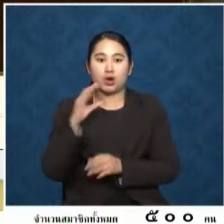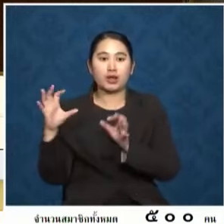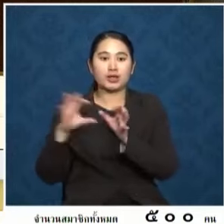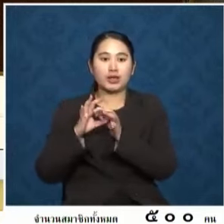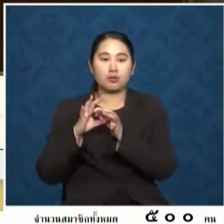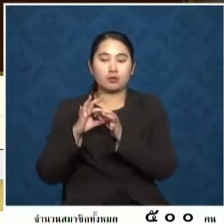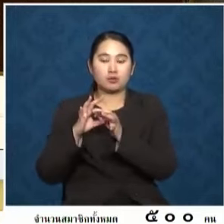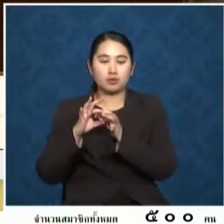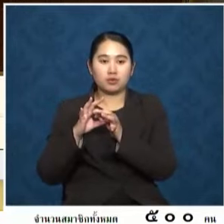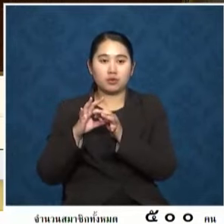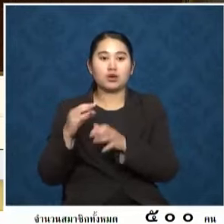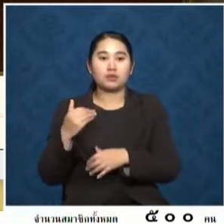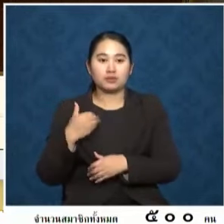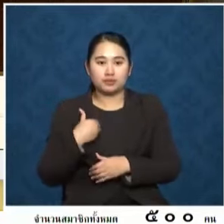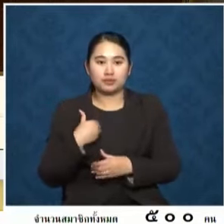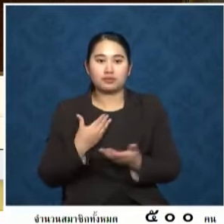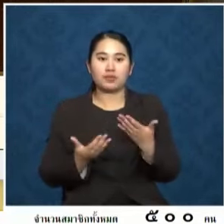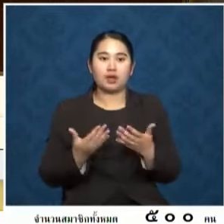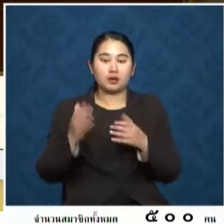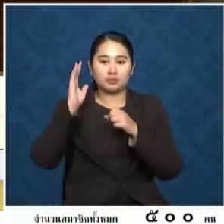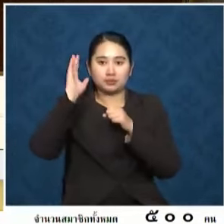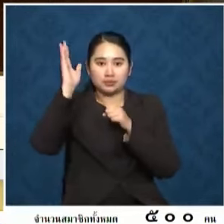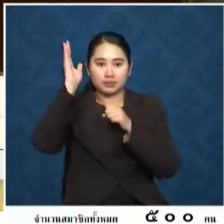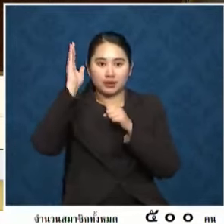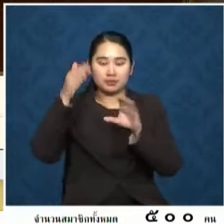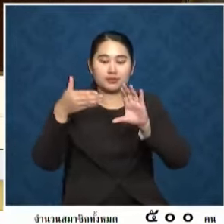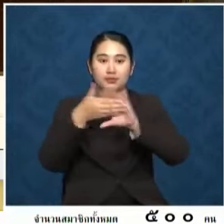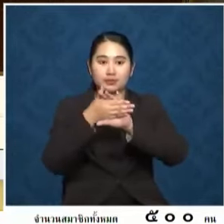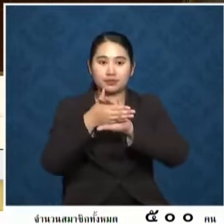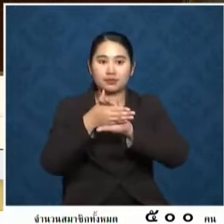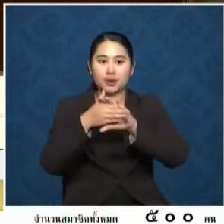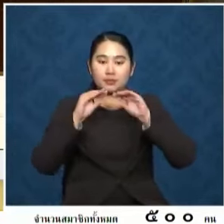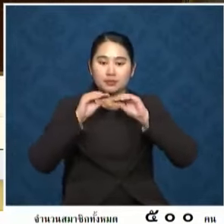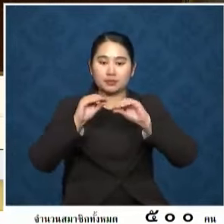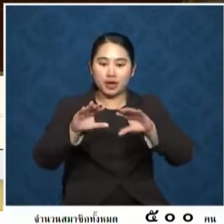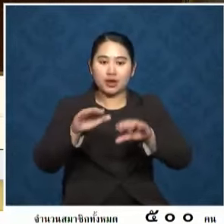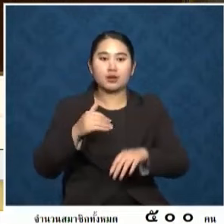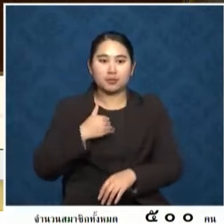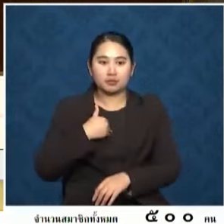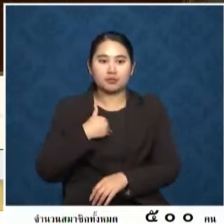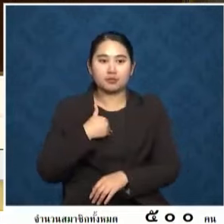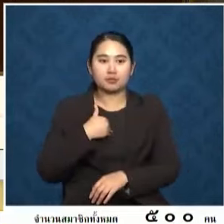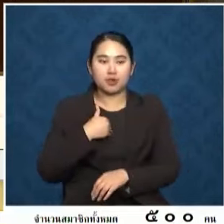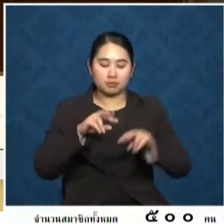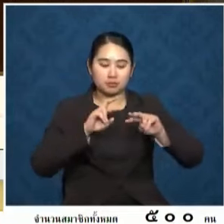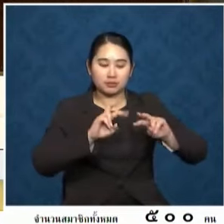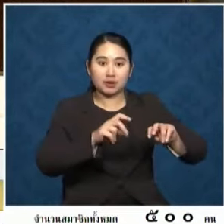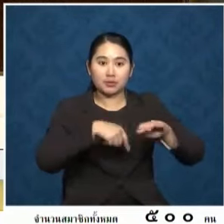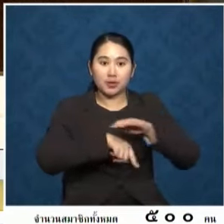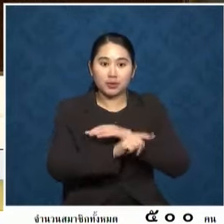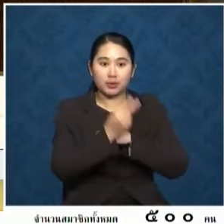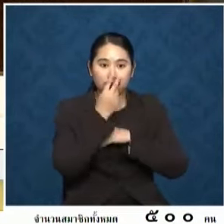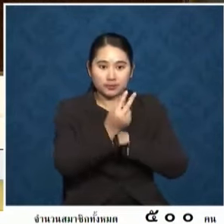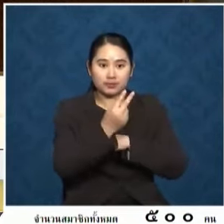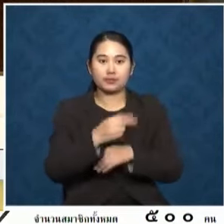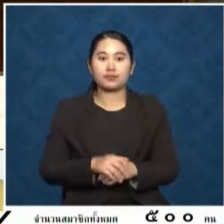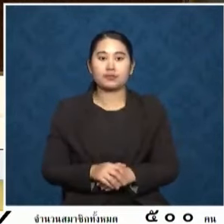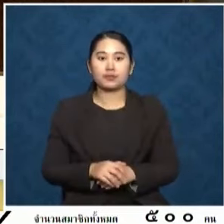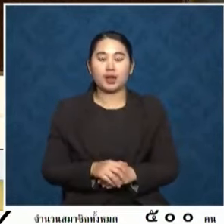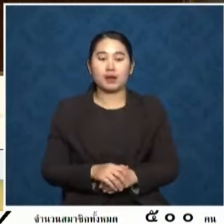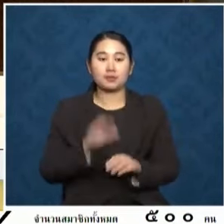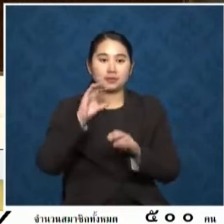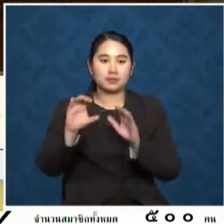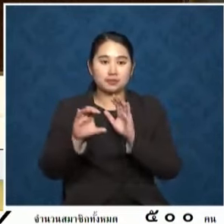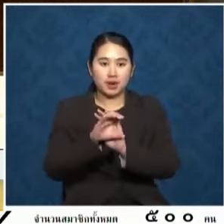ล้วก็มีการนำเสนอแบบนี้นะครับเดี๋ยวผมจะหาคำตอบให้นะครับว่าอนุญ